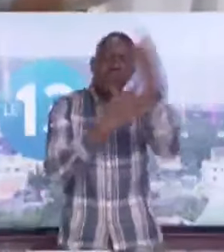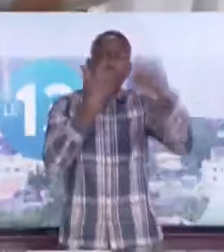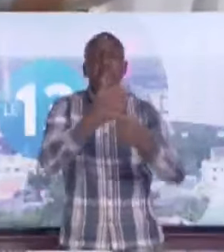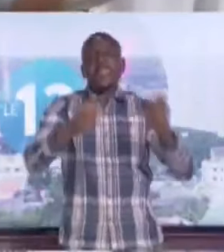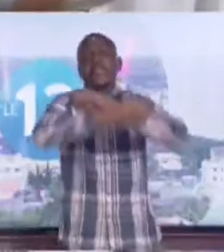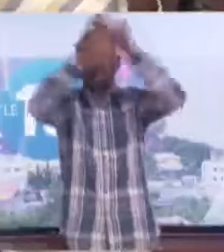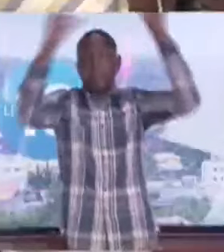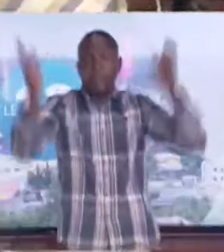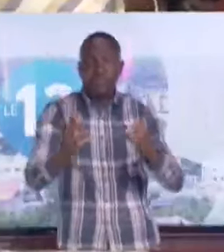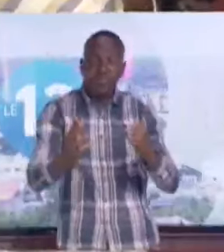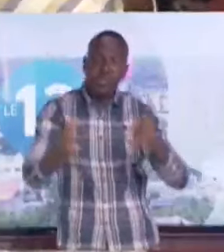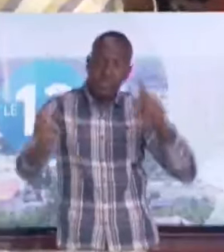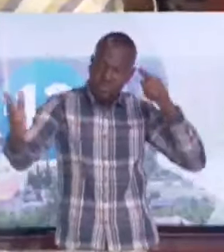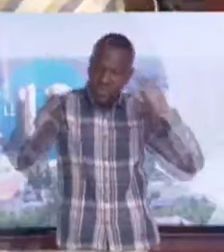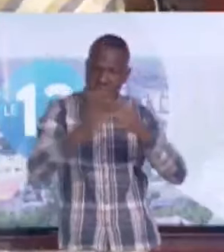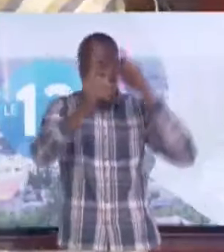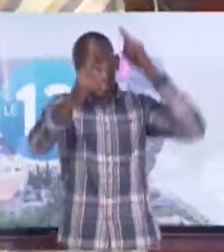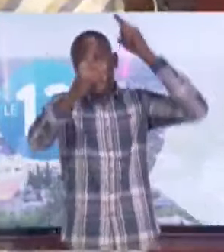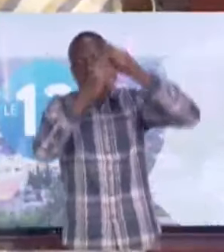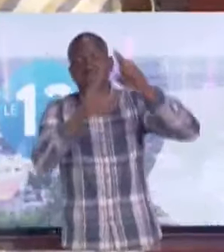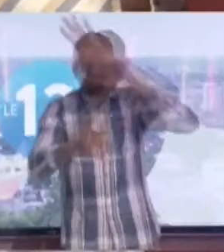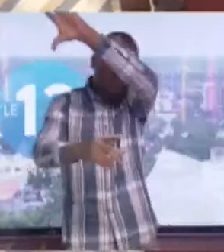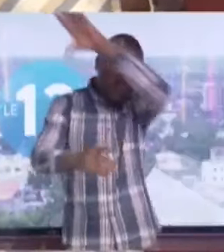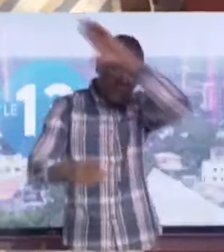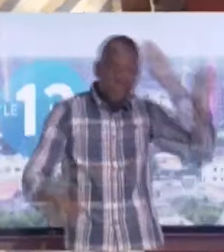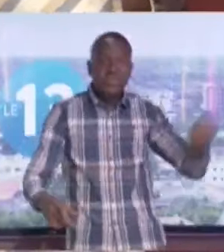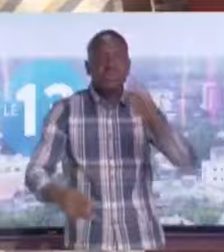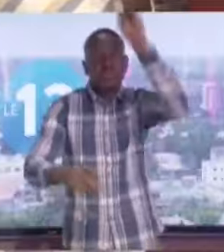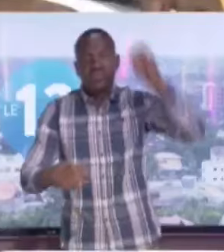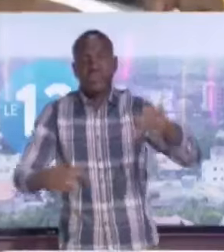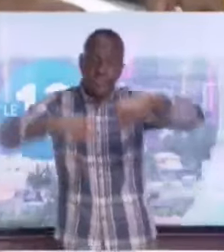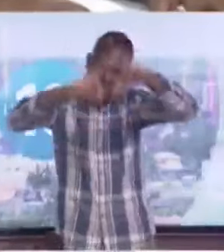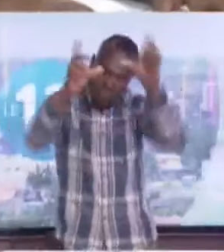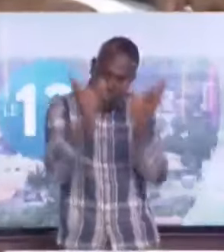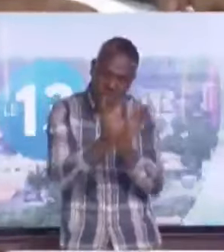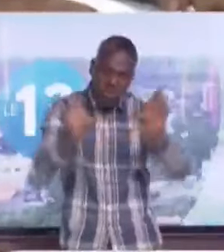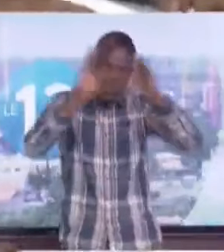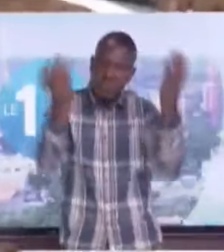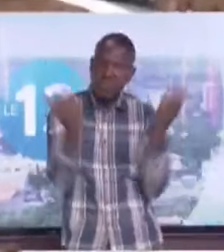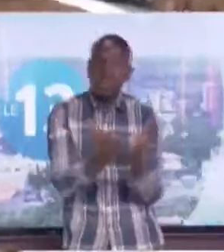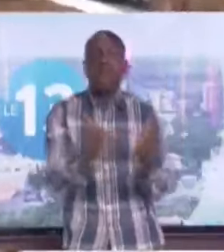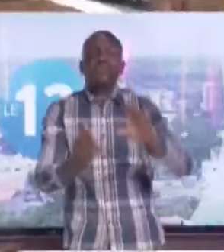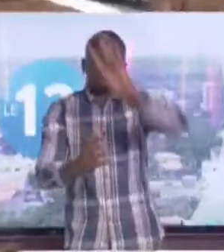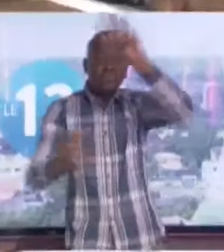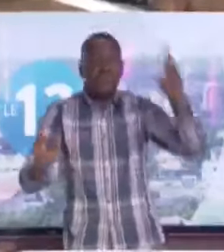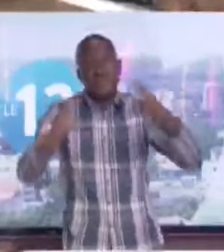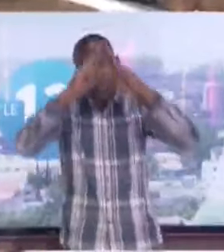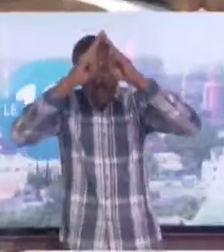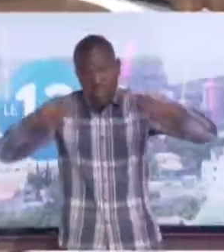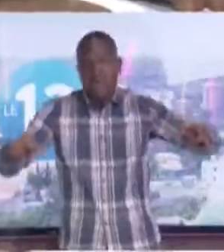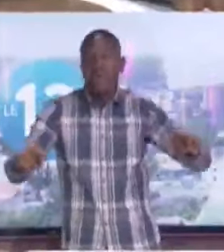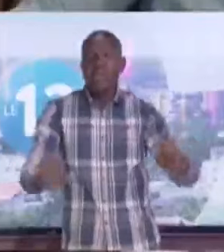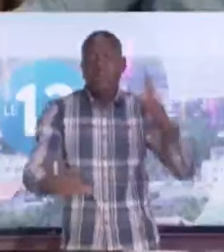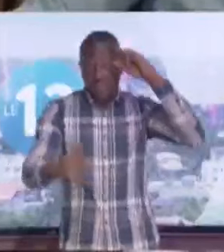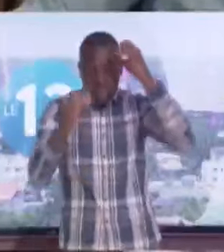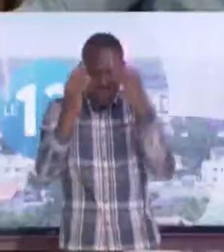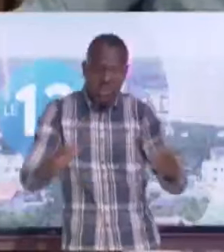d'électrification compte atteindre 50% des communes rurales, dont 800 villages d'ici à